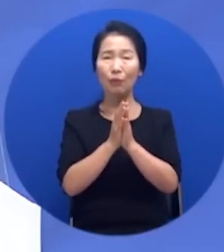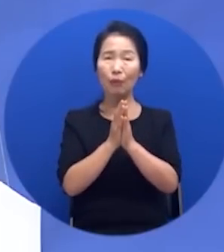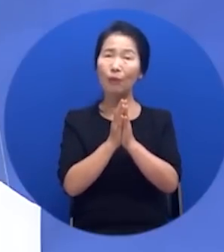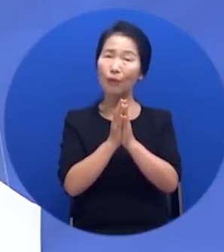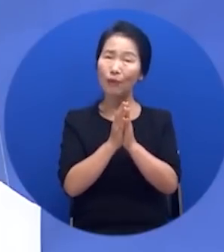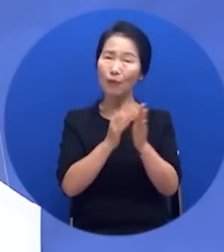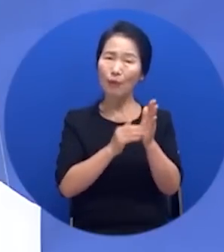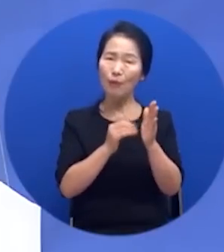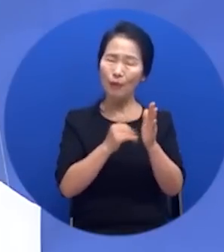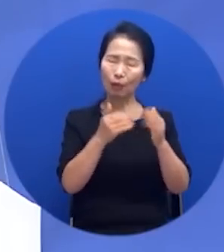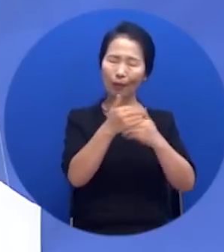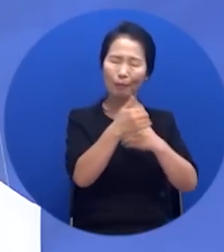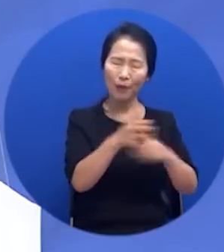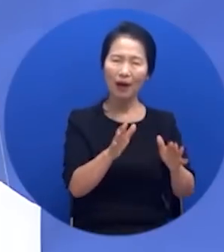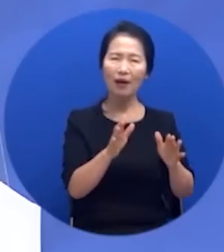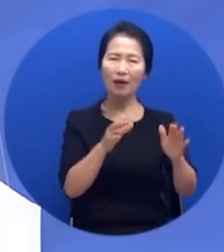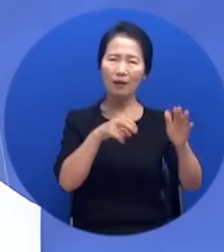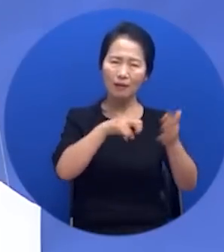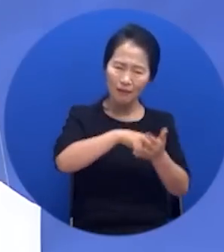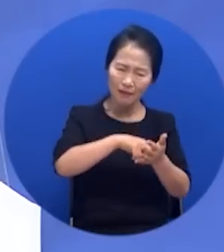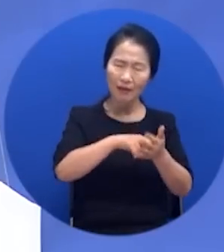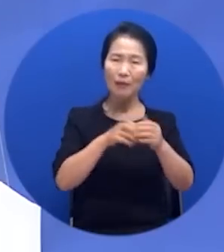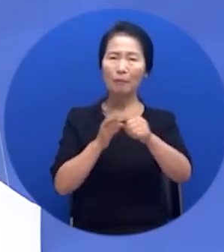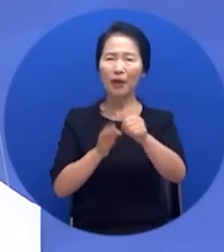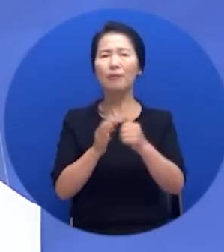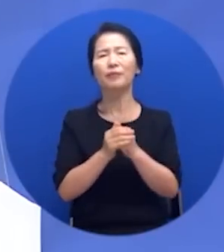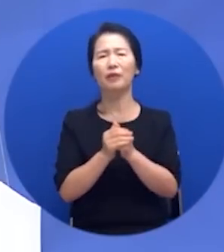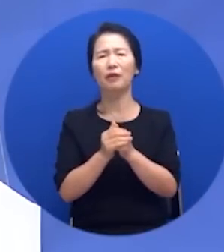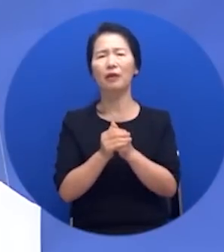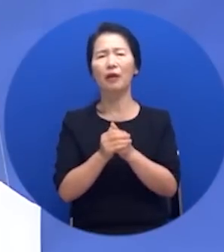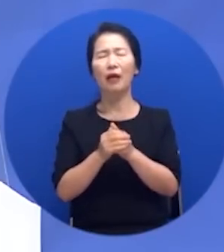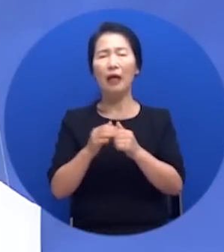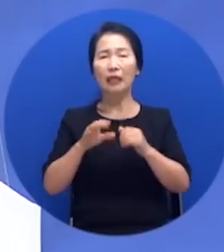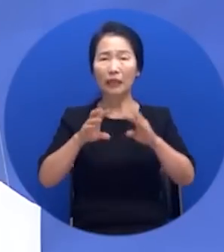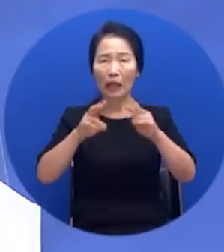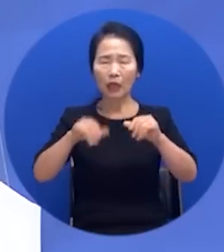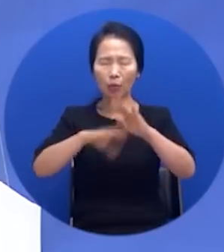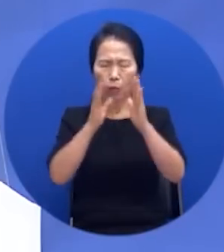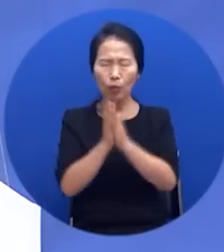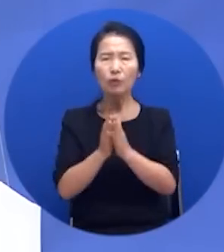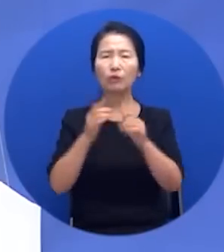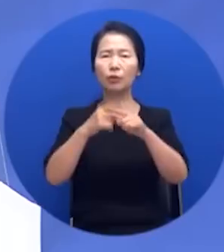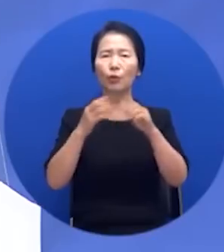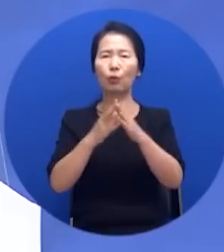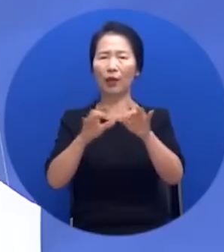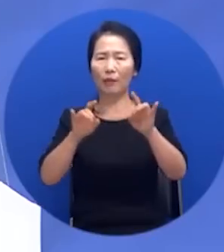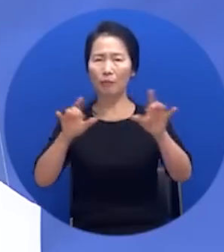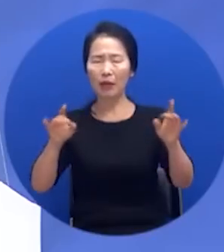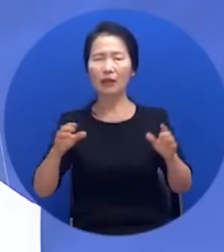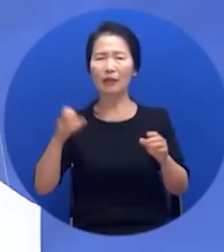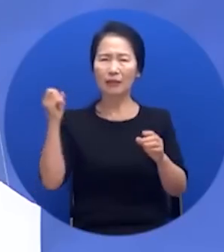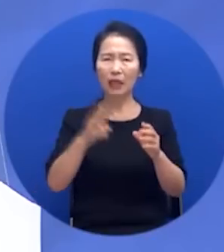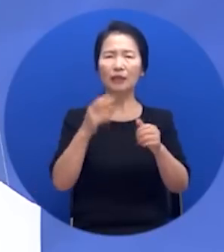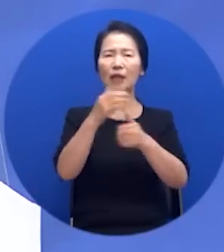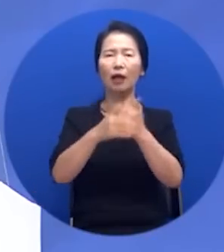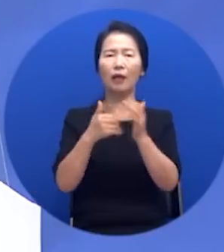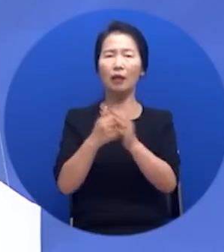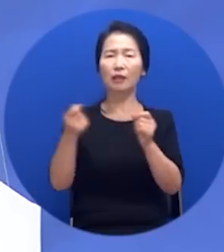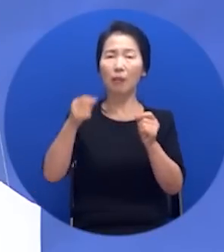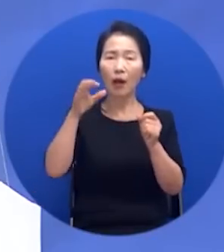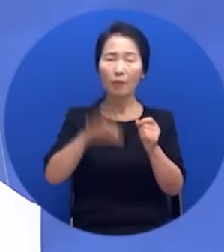수 있기를 바랍니다. 이 땅의 모든 교회들이 다시 하나님 앞에 무릎을 꿇고 여호와를